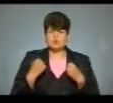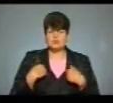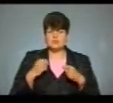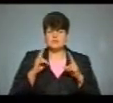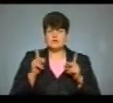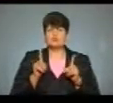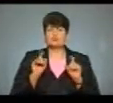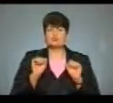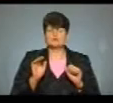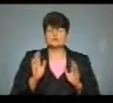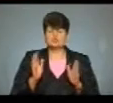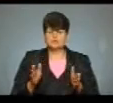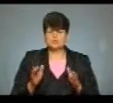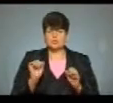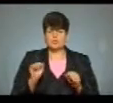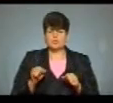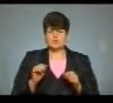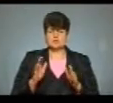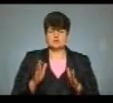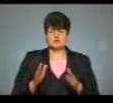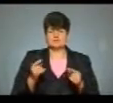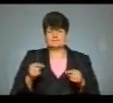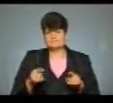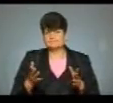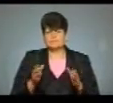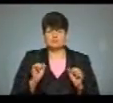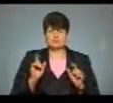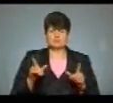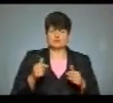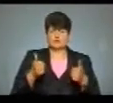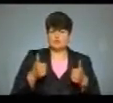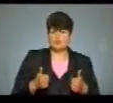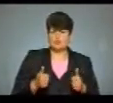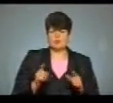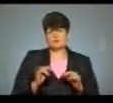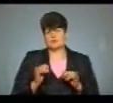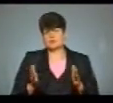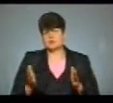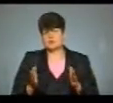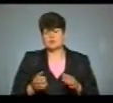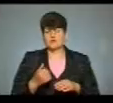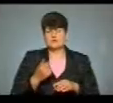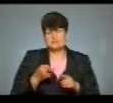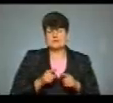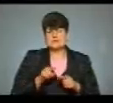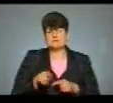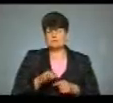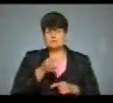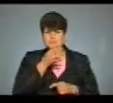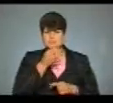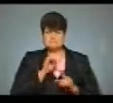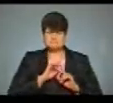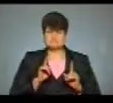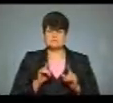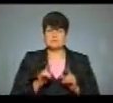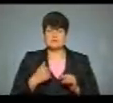може відбутися, може бути крах, може щось статися хороше, може статися непогане. Саме цим він мені подобається, цим екстремом.